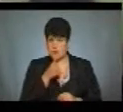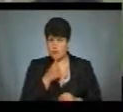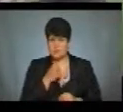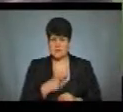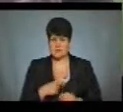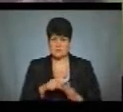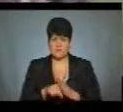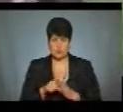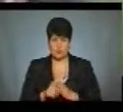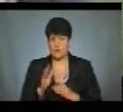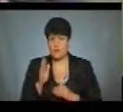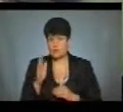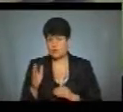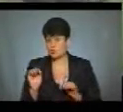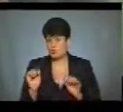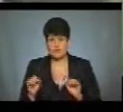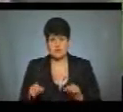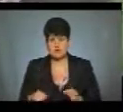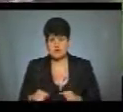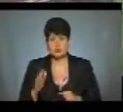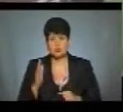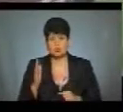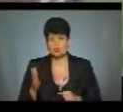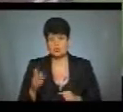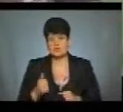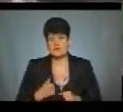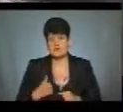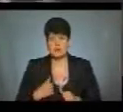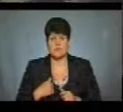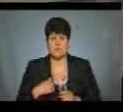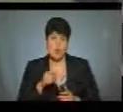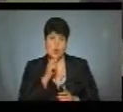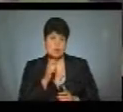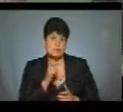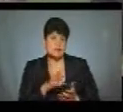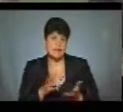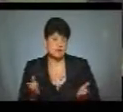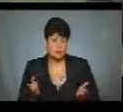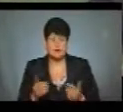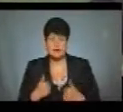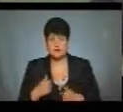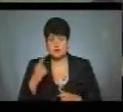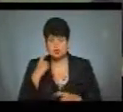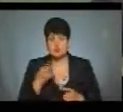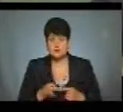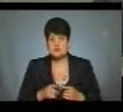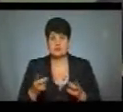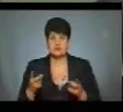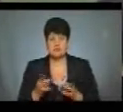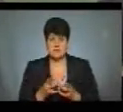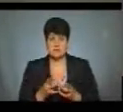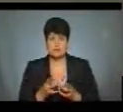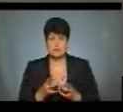ролі, в майбутньому, можливо, бути військовим кореспондентом. І тому думаю, що це потрібно. Потрібно